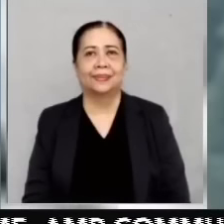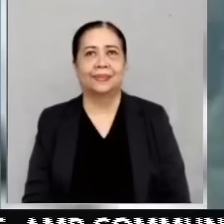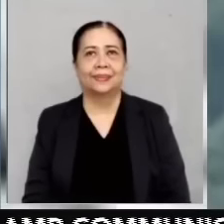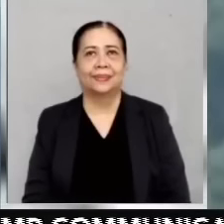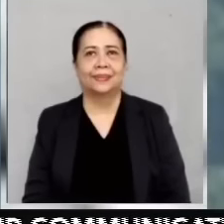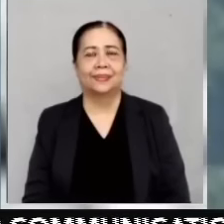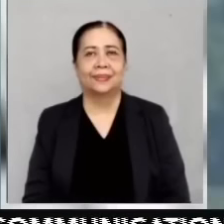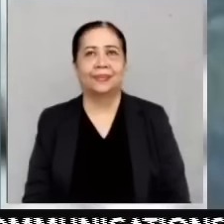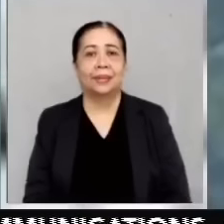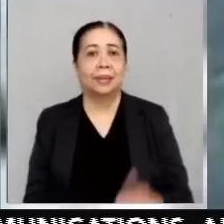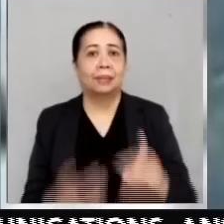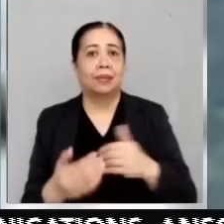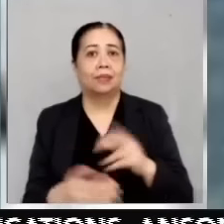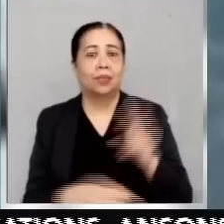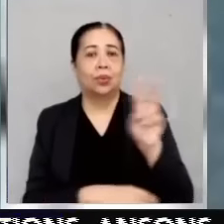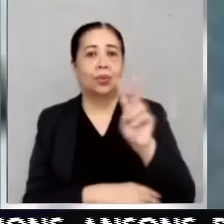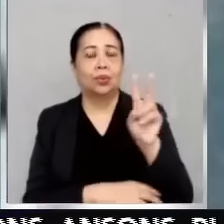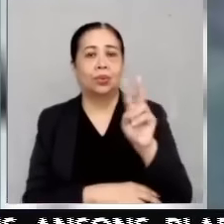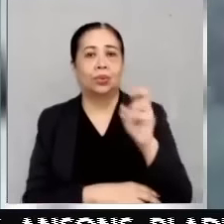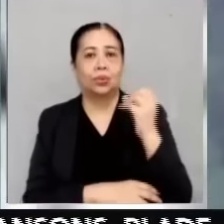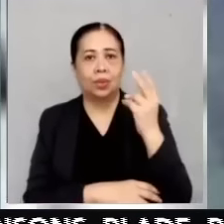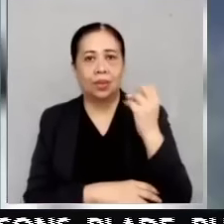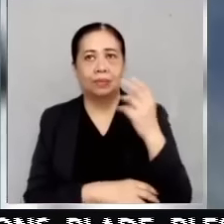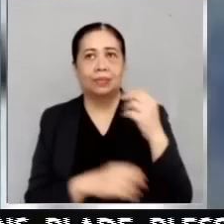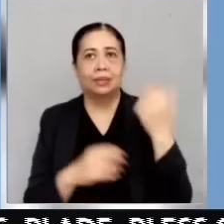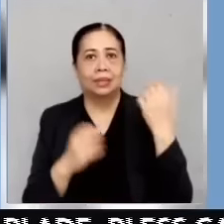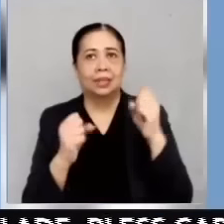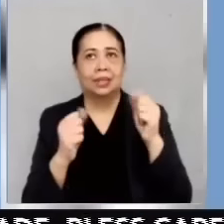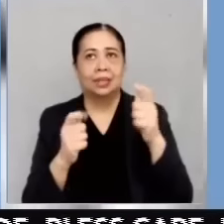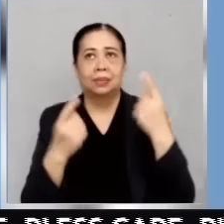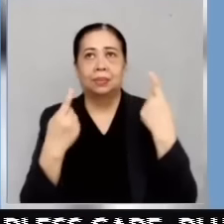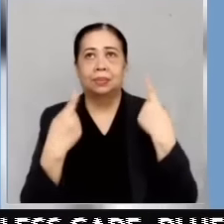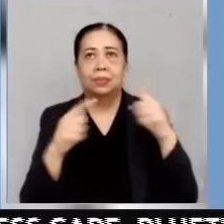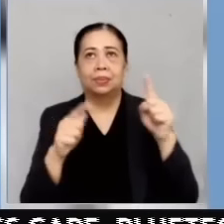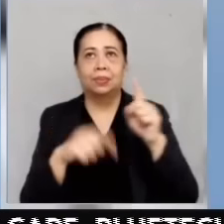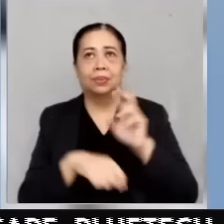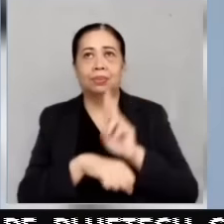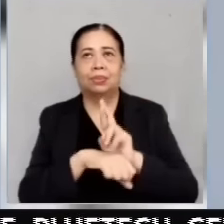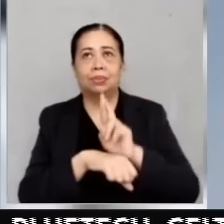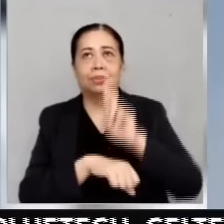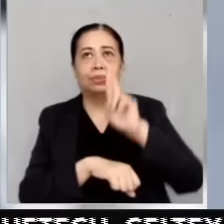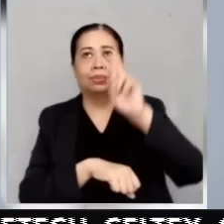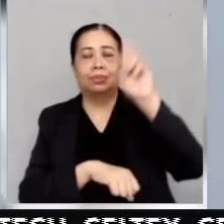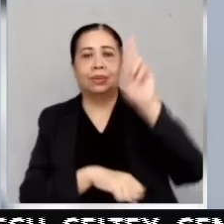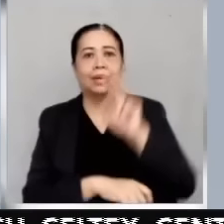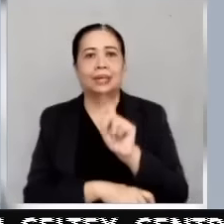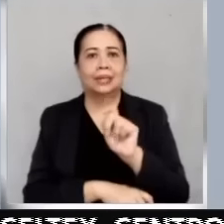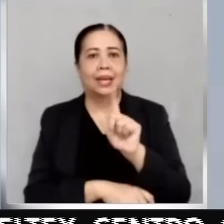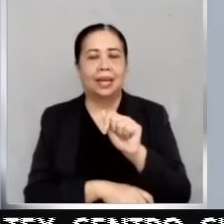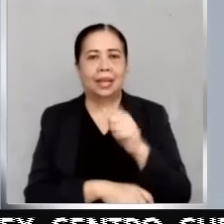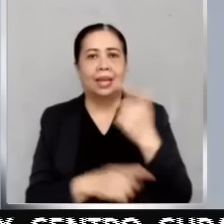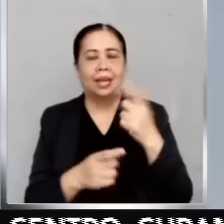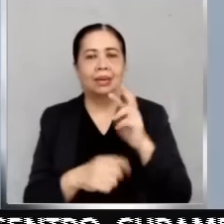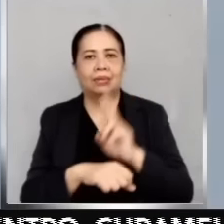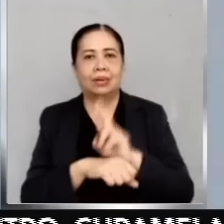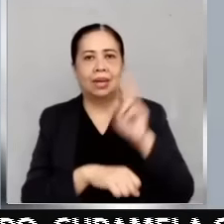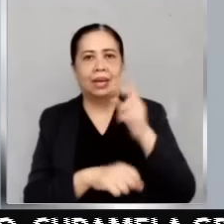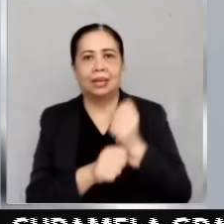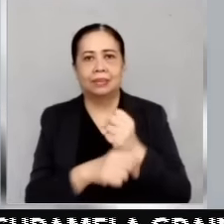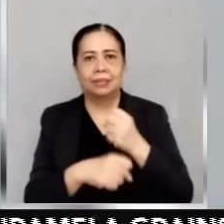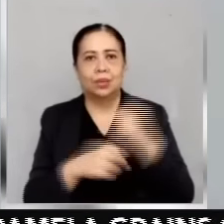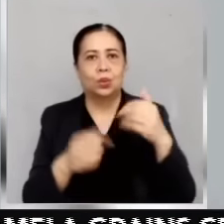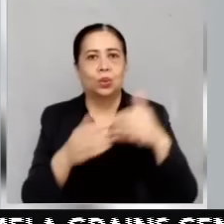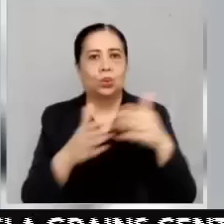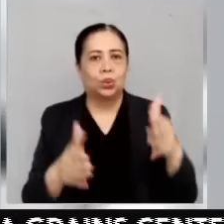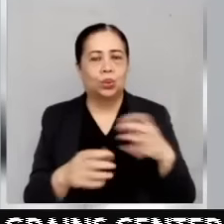Bago mag-alas 12 ng tanghali nitong Sabado, matagumpay na lumipad ang Tala High Power Hybrid Rocket na binuo ng mga estudyante at